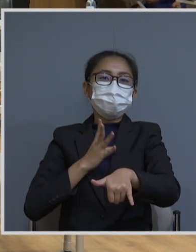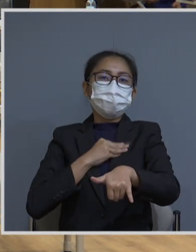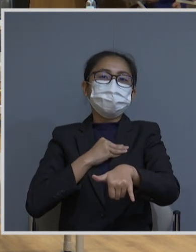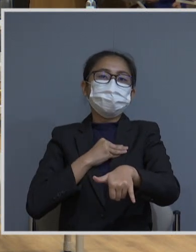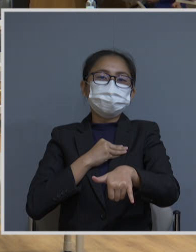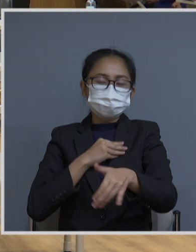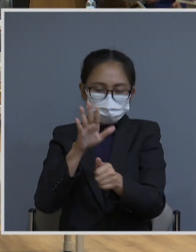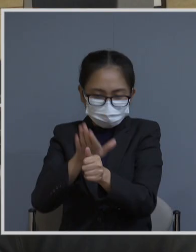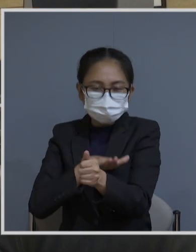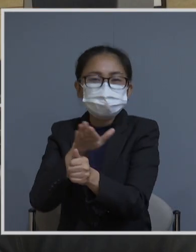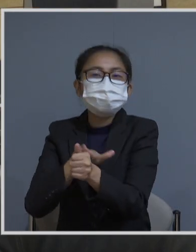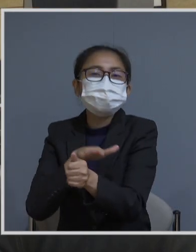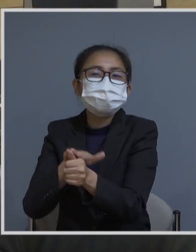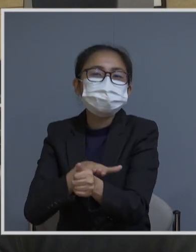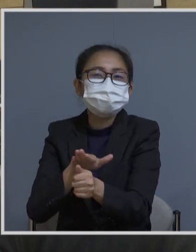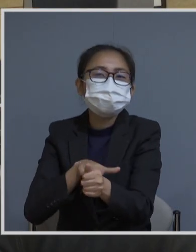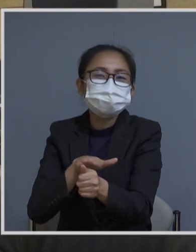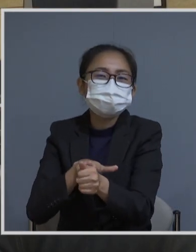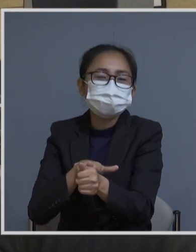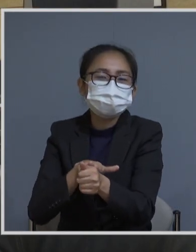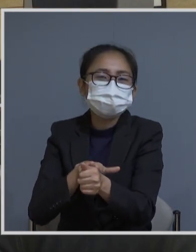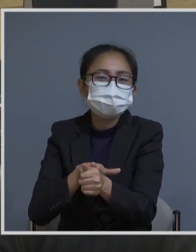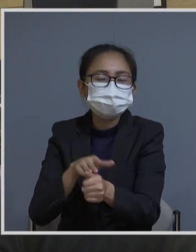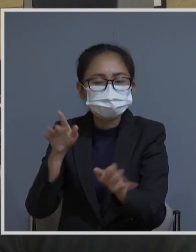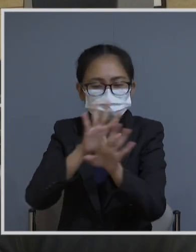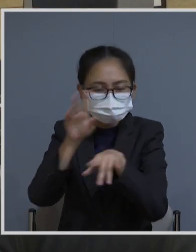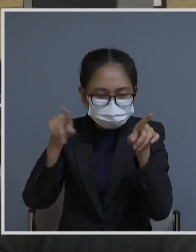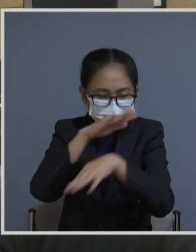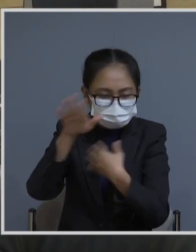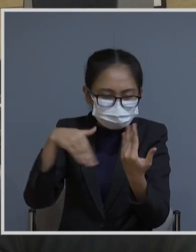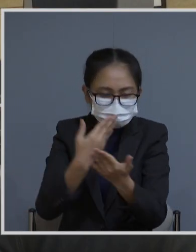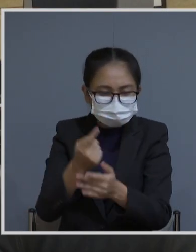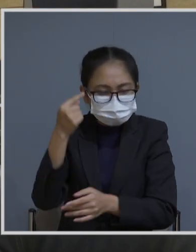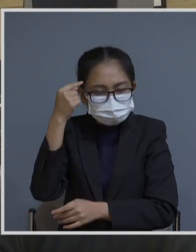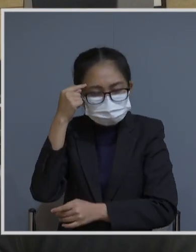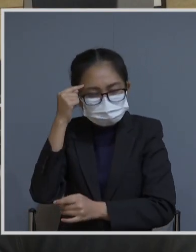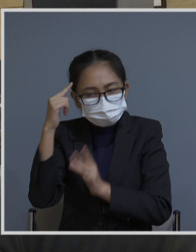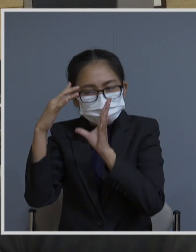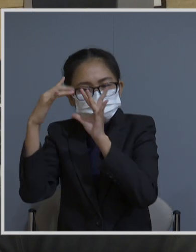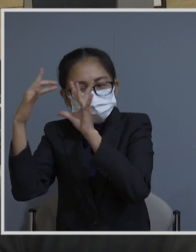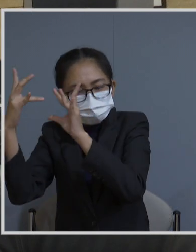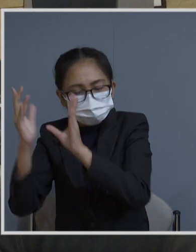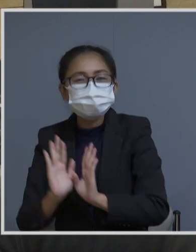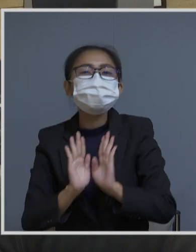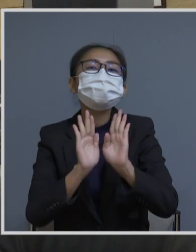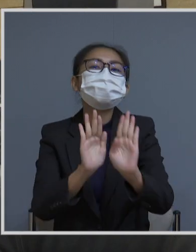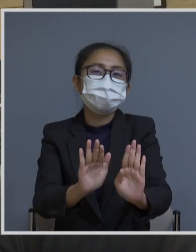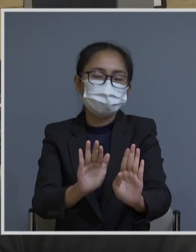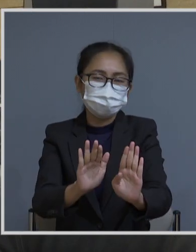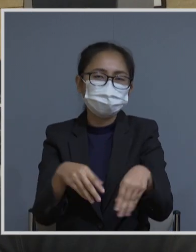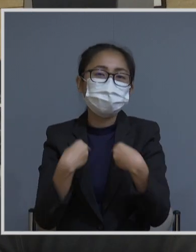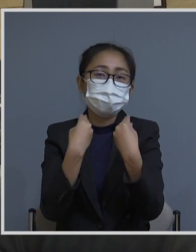ครบการ์ดสงสารเกษตรกรจับจิตจับใจเลยทีเดียวความหวังทั้งหมดอยู่ที่ท่านประภัตรโพธสุธนนะครับหวังว่า